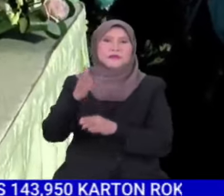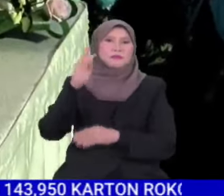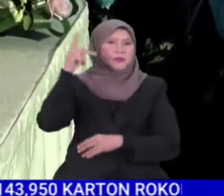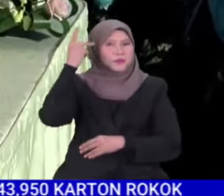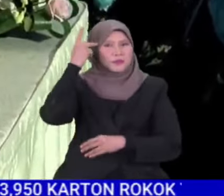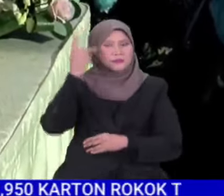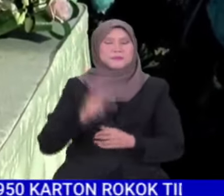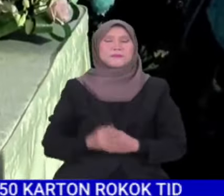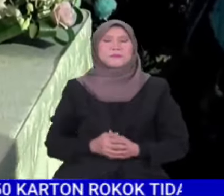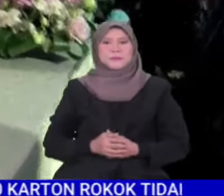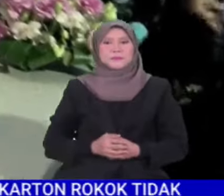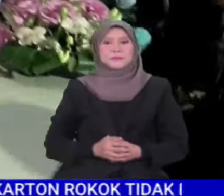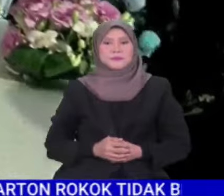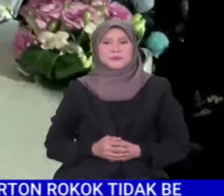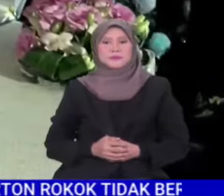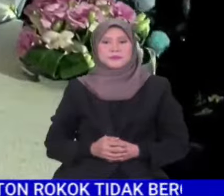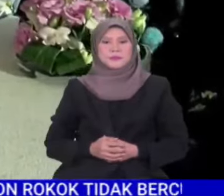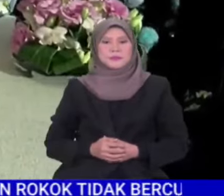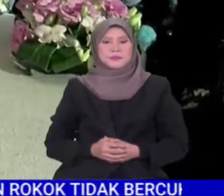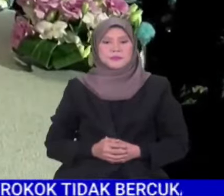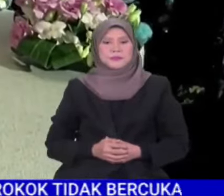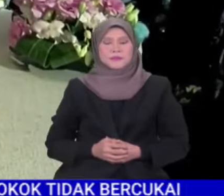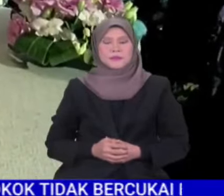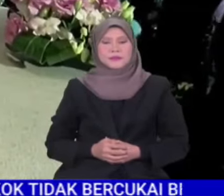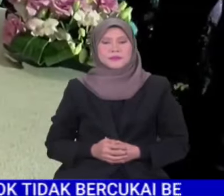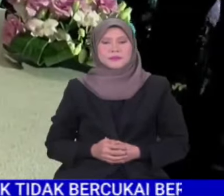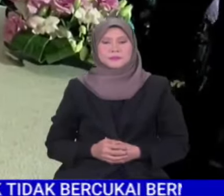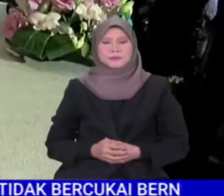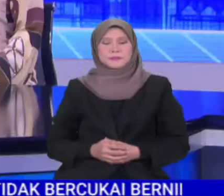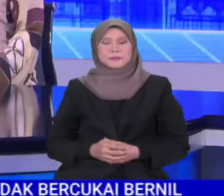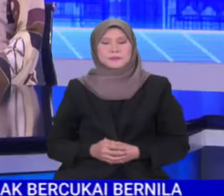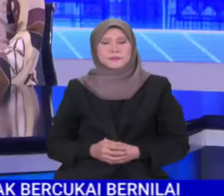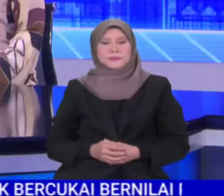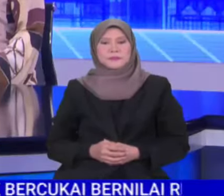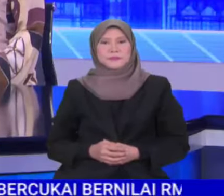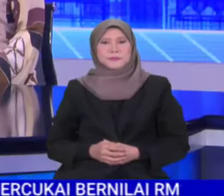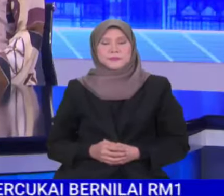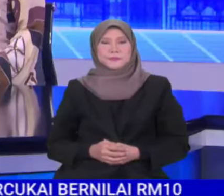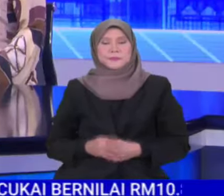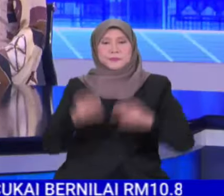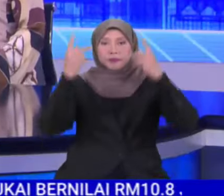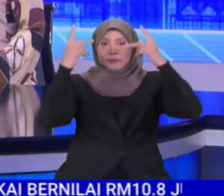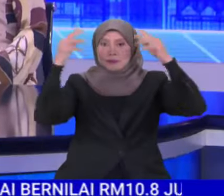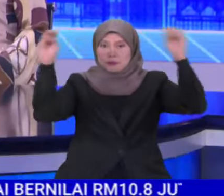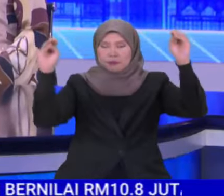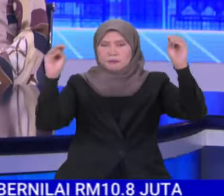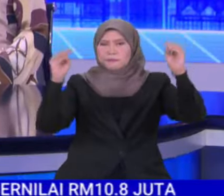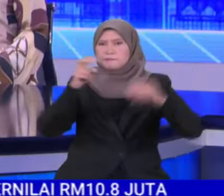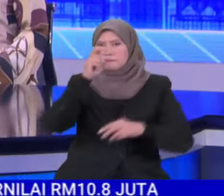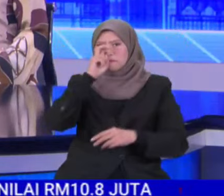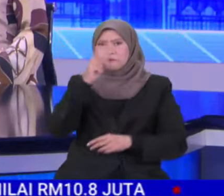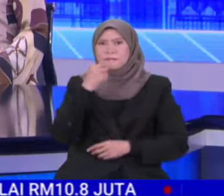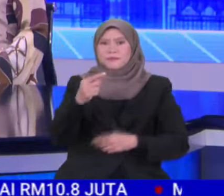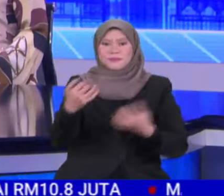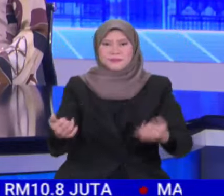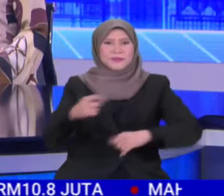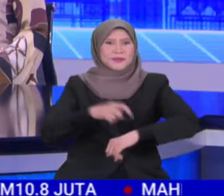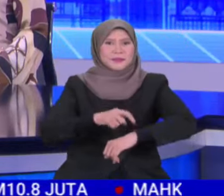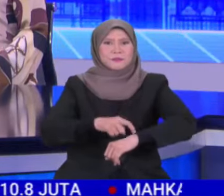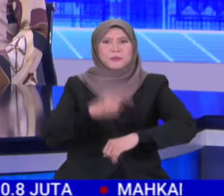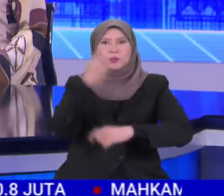RTM. Perdana Menteri turut menegaskan telah tiba